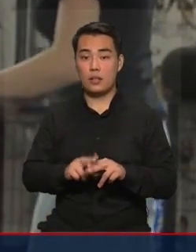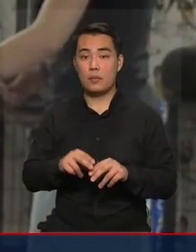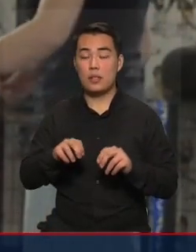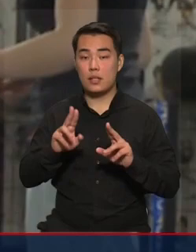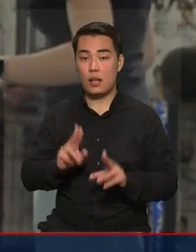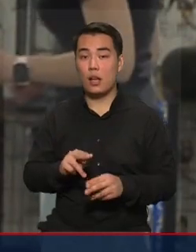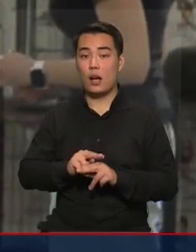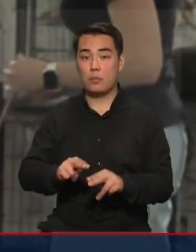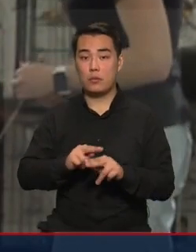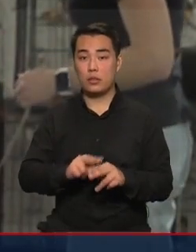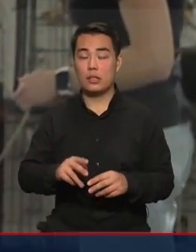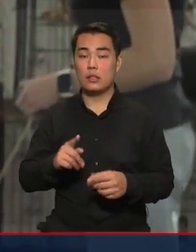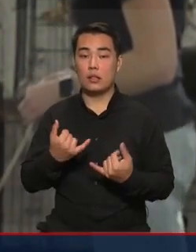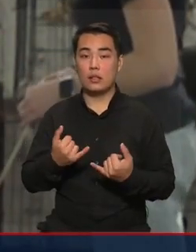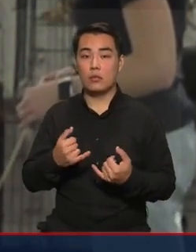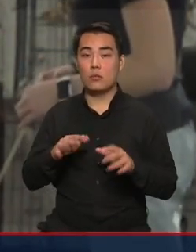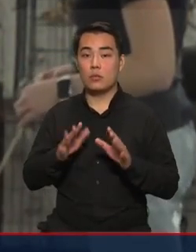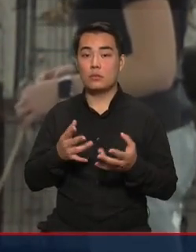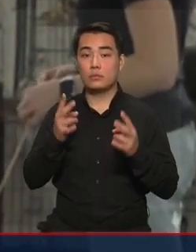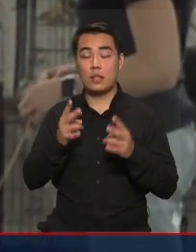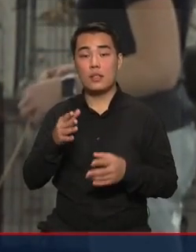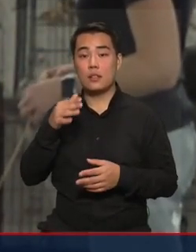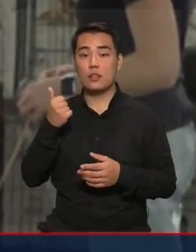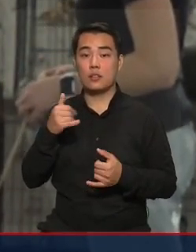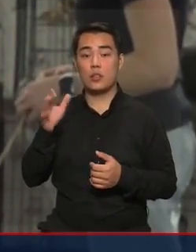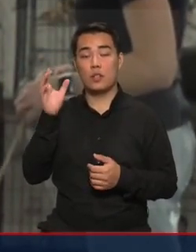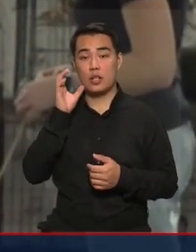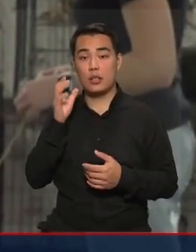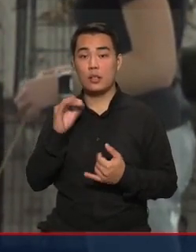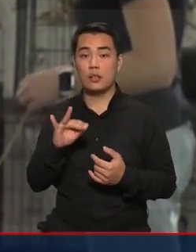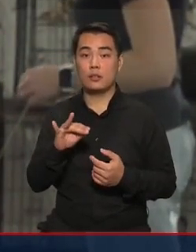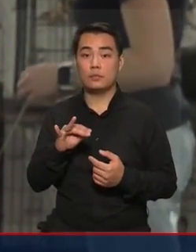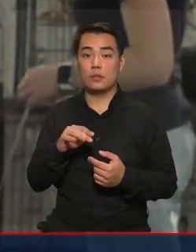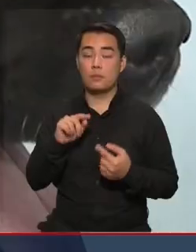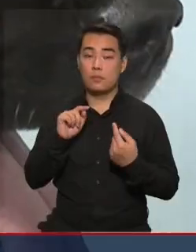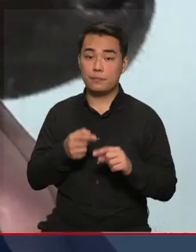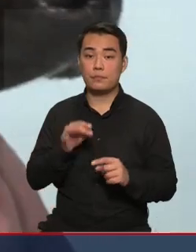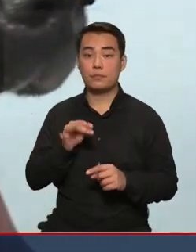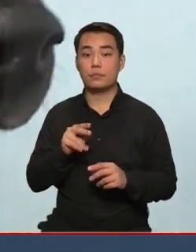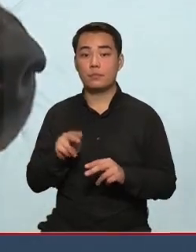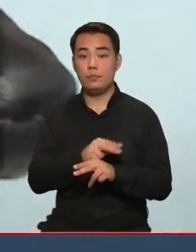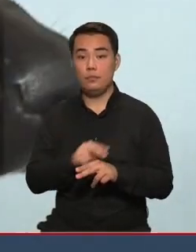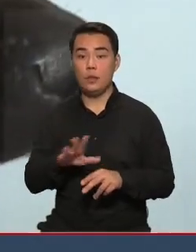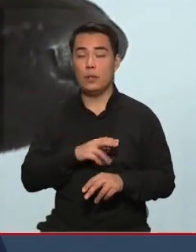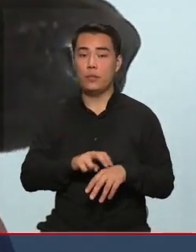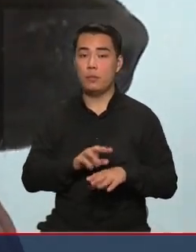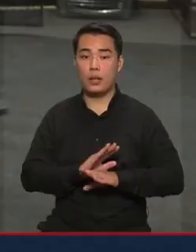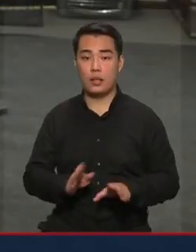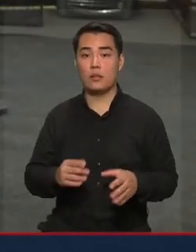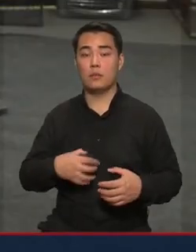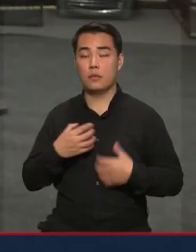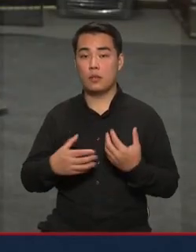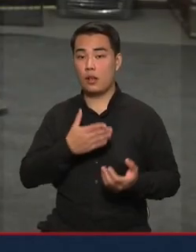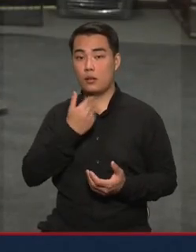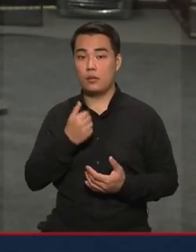специально, приучаем к резким звукам, движениям. Они все приучены, не боятся, не пугаются. То